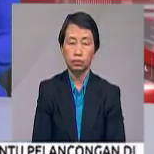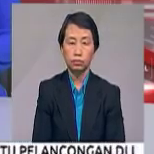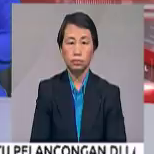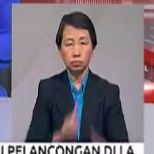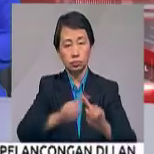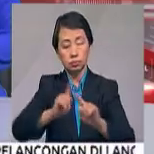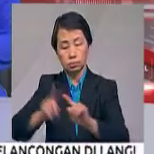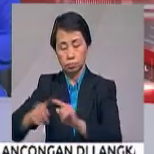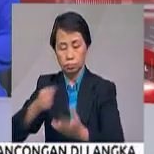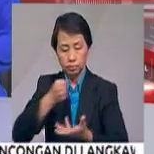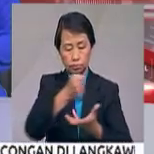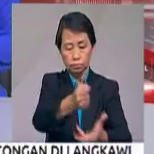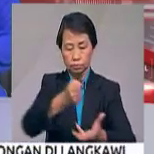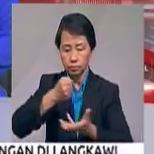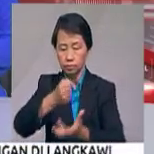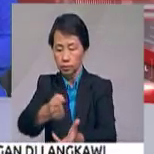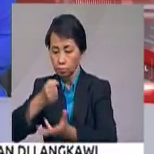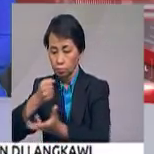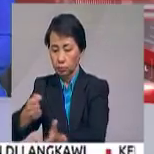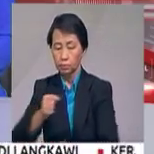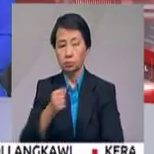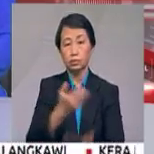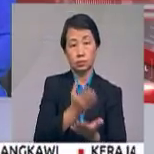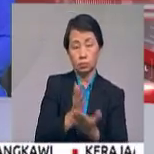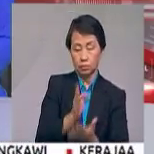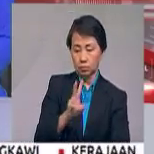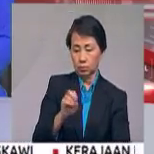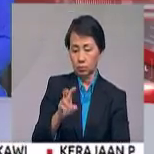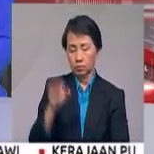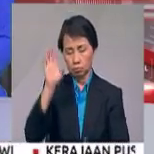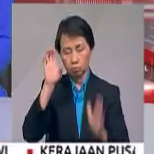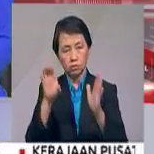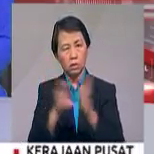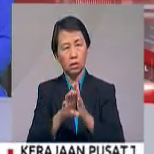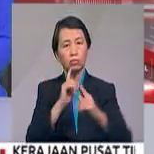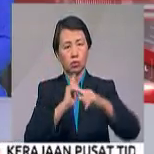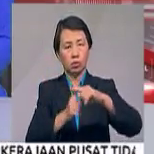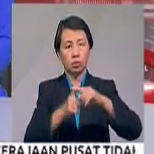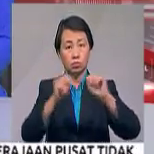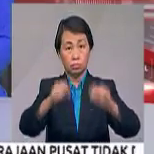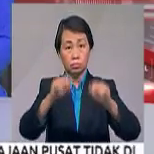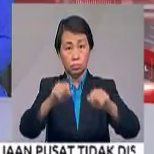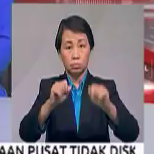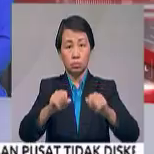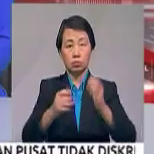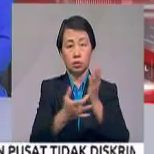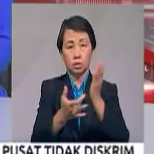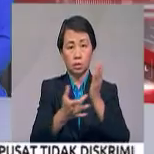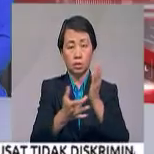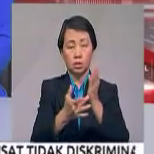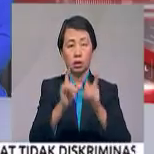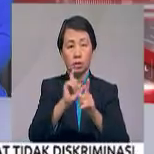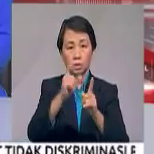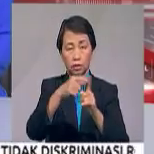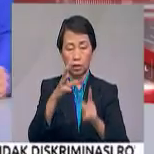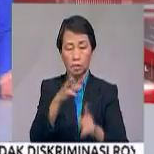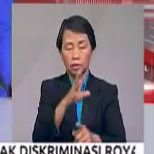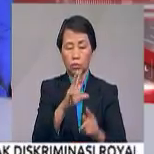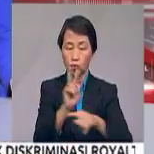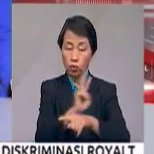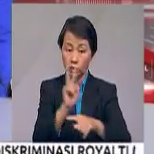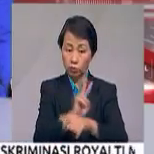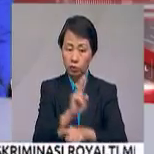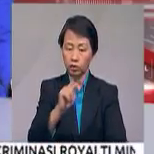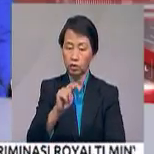Pelbagai peruntukan dalam belanjawan 2020 turut memberikan gambaran positif keboleh pasaran bidang teknikal dan vokasional TVET yang